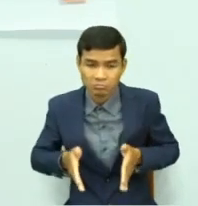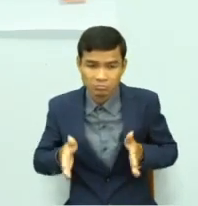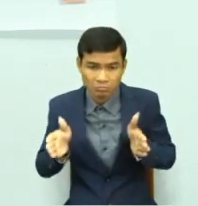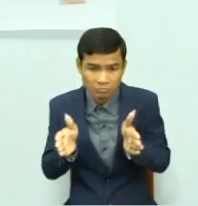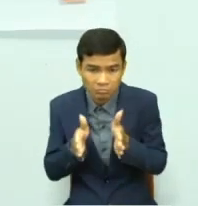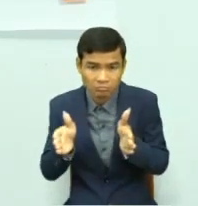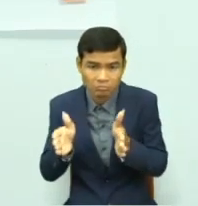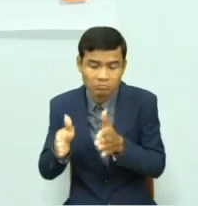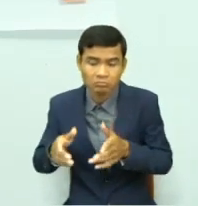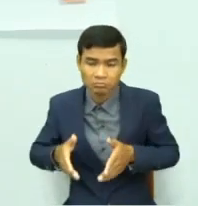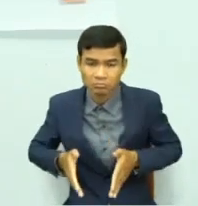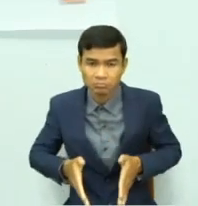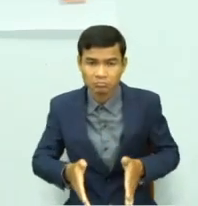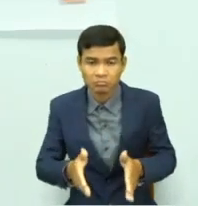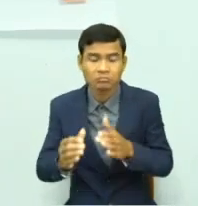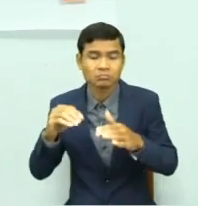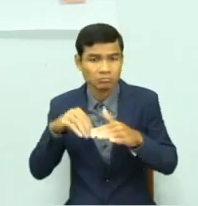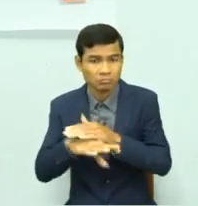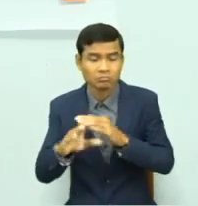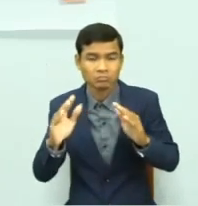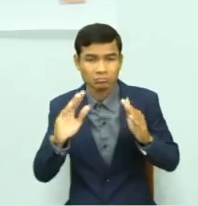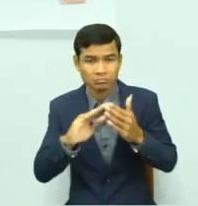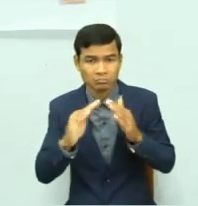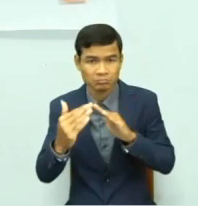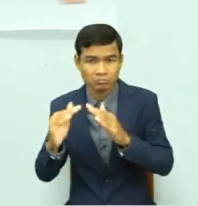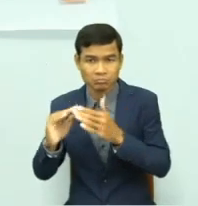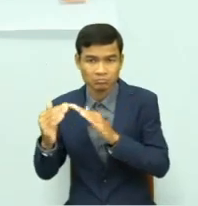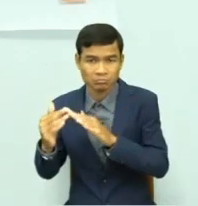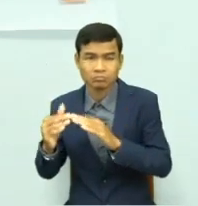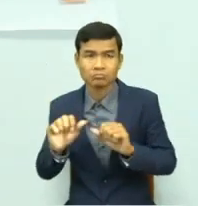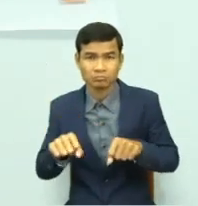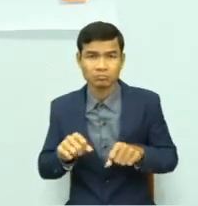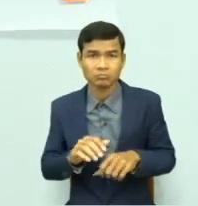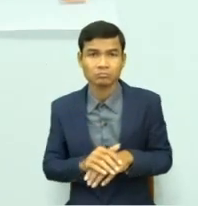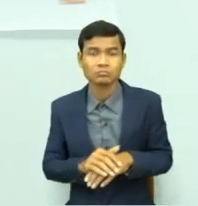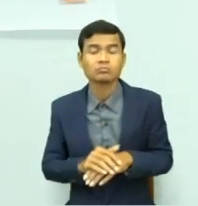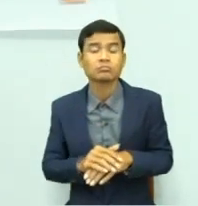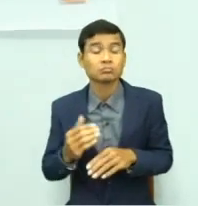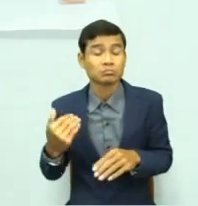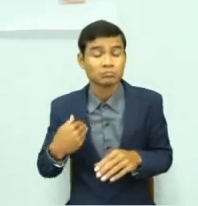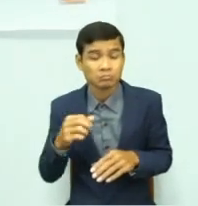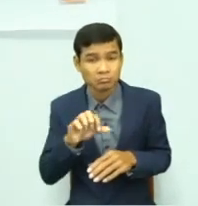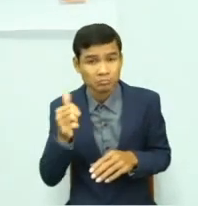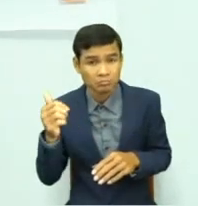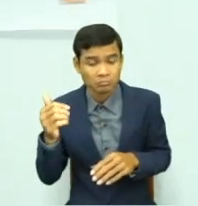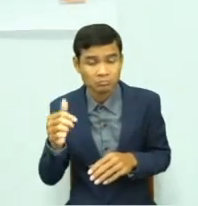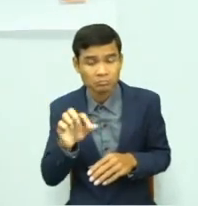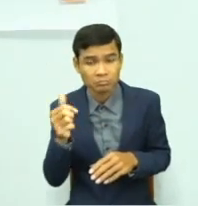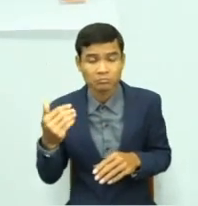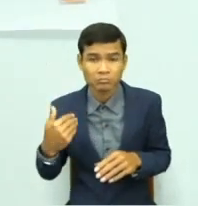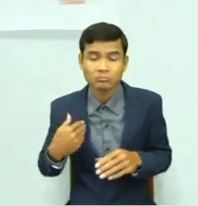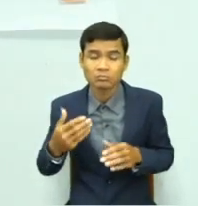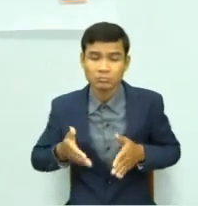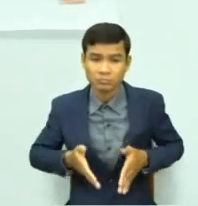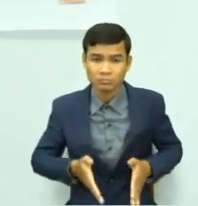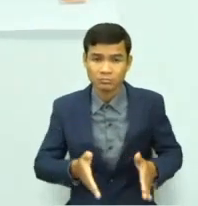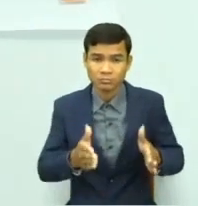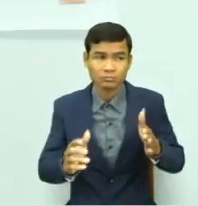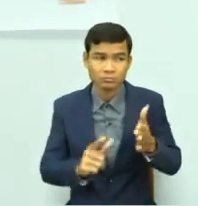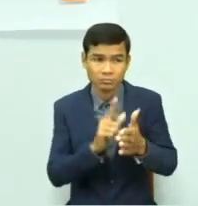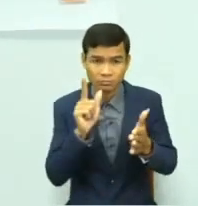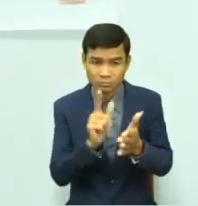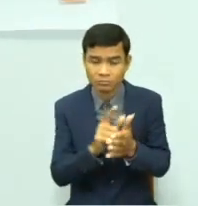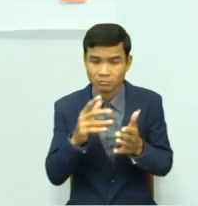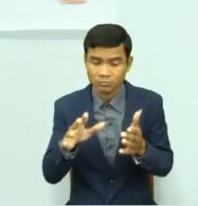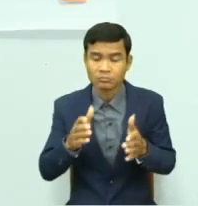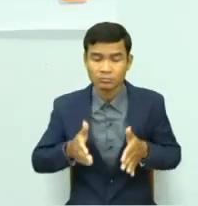phơi xâm rạp châu. Tôi khăn ông phù mất nà con. Chá. Ta miên ở vầy tiết tế con. Chà, cài bị phơi chiết, phơi lúng, miên ở vầy